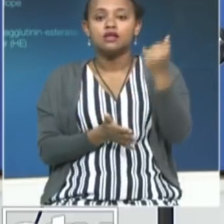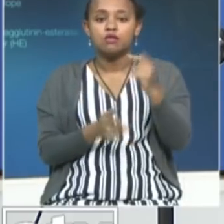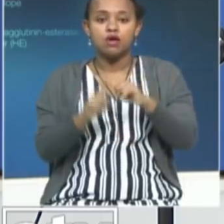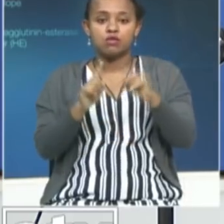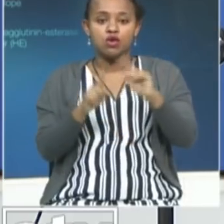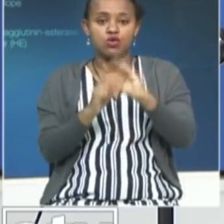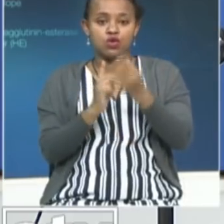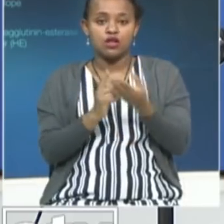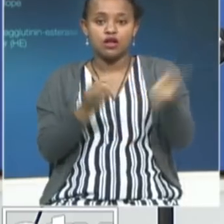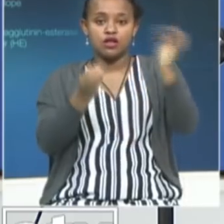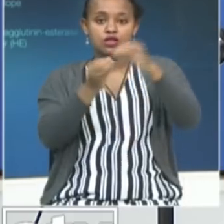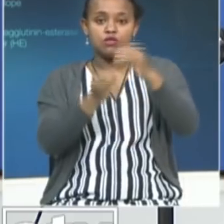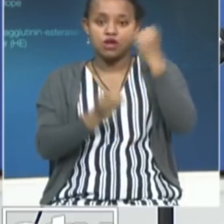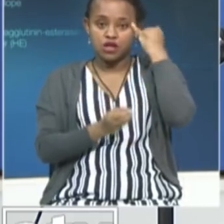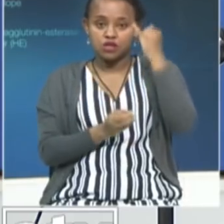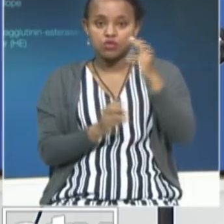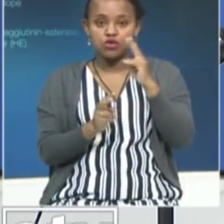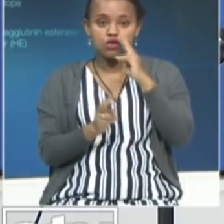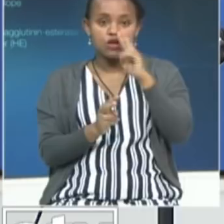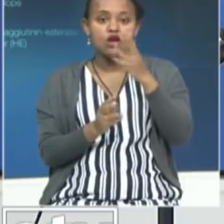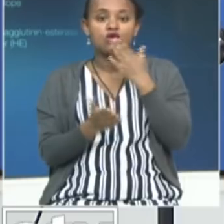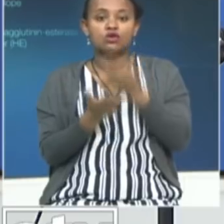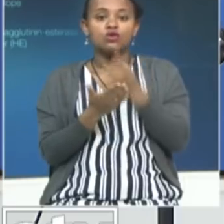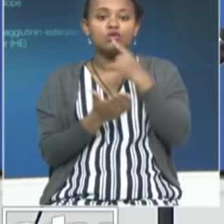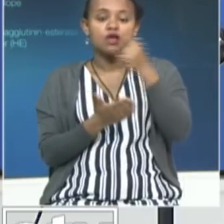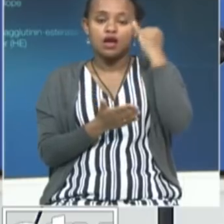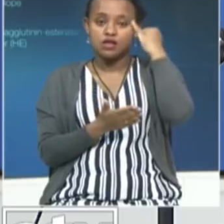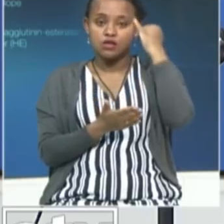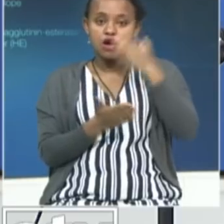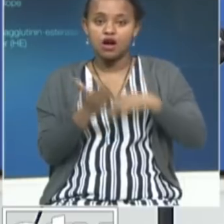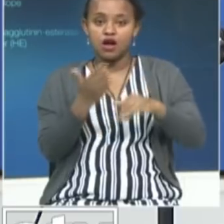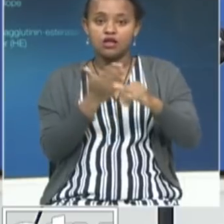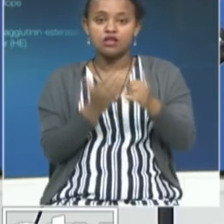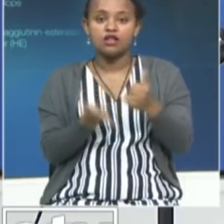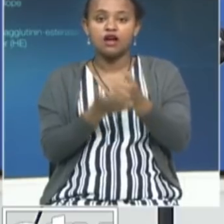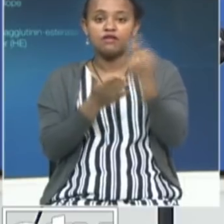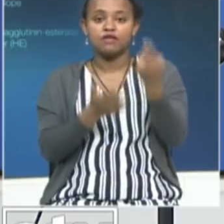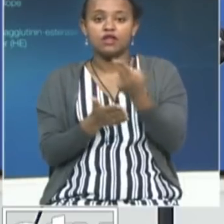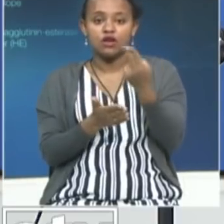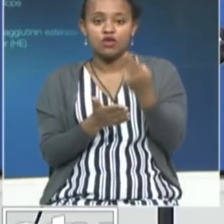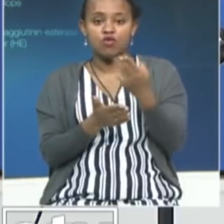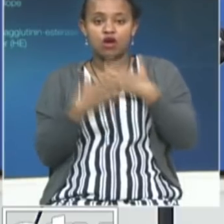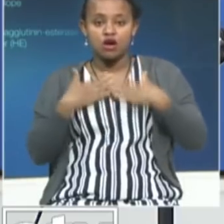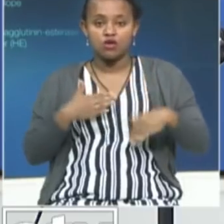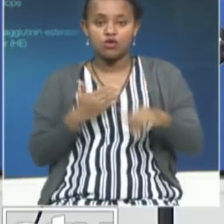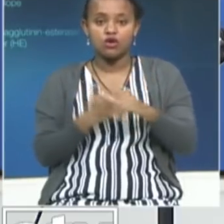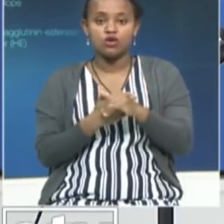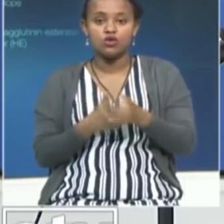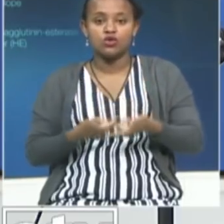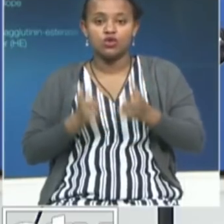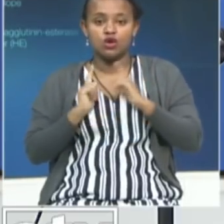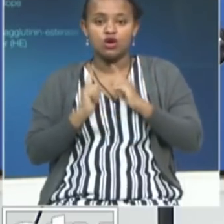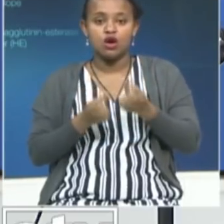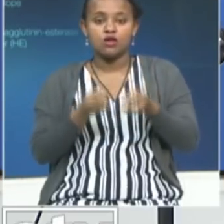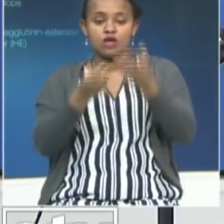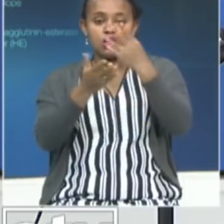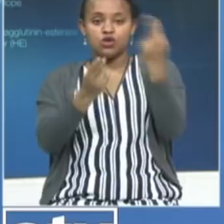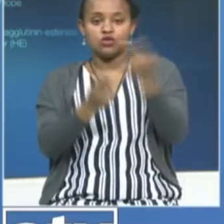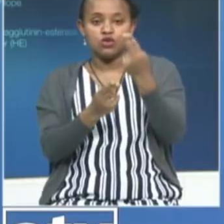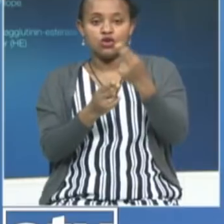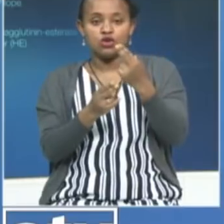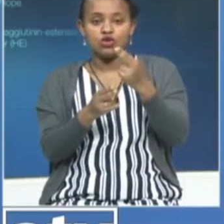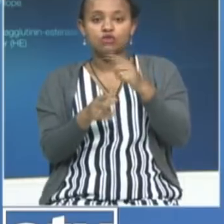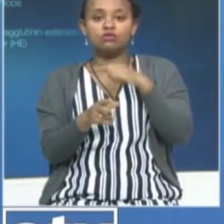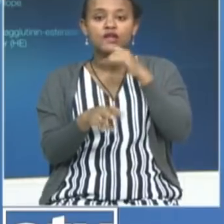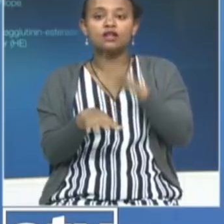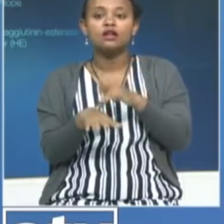በልዩ ሁኔታ ተጨማሪ ሐሳቦች ብናይበት ጥሩ ነው ብዬ አስባለሁ። የአካል ድጋፍ የሚጠቀሙ አካል ጉዳተኞች ይኖራሉ። አብዛኛው የሚጠቀሟቸው